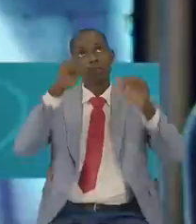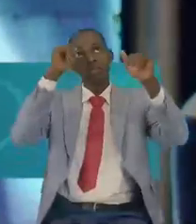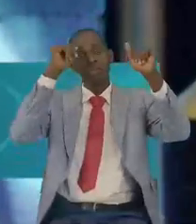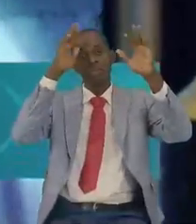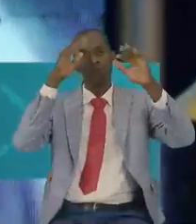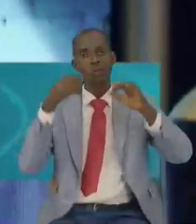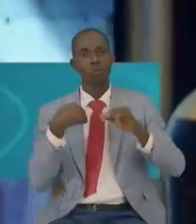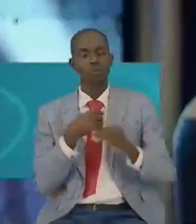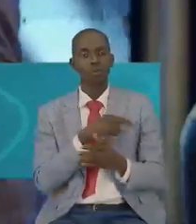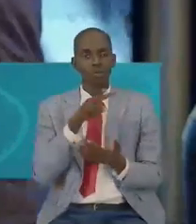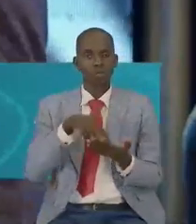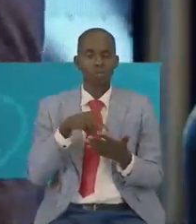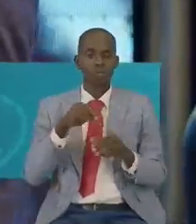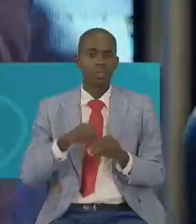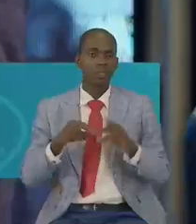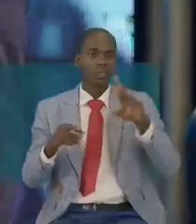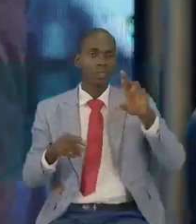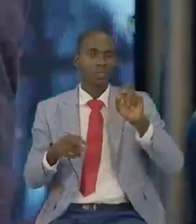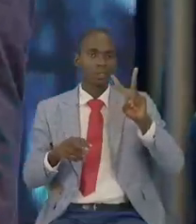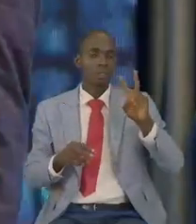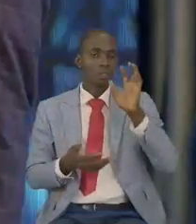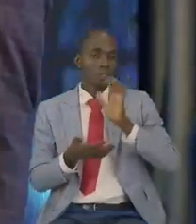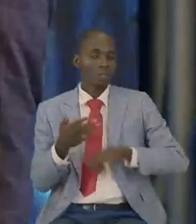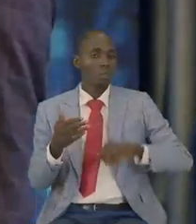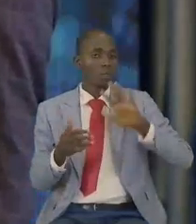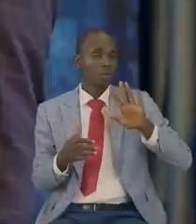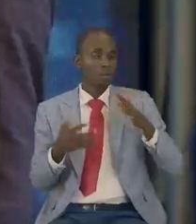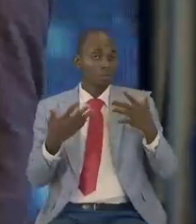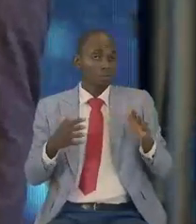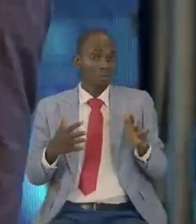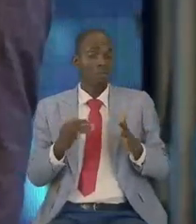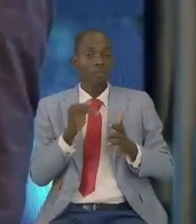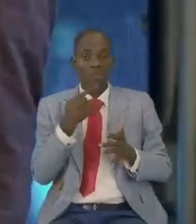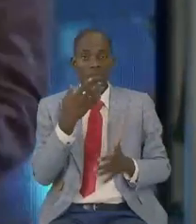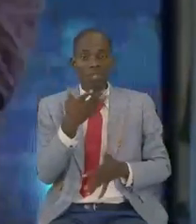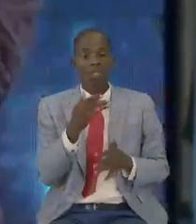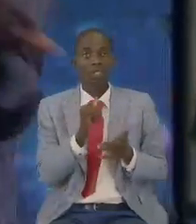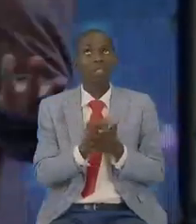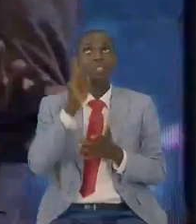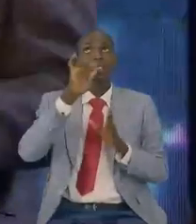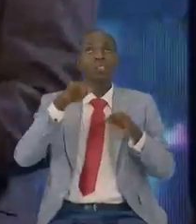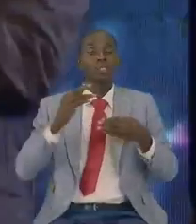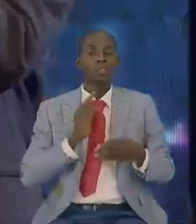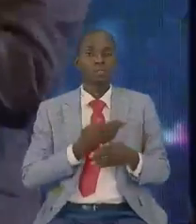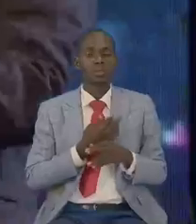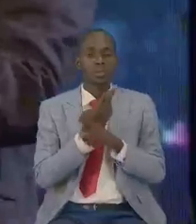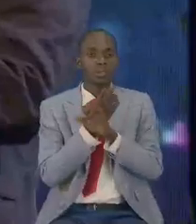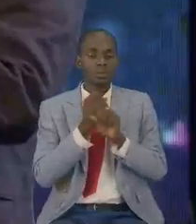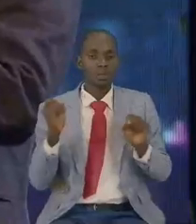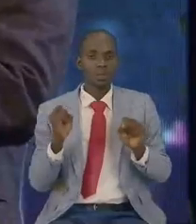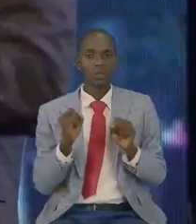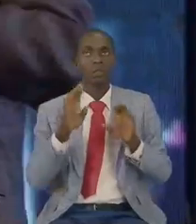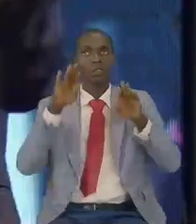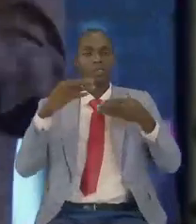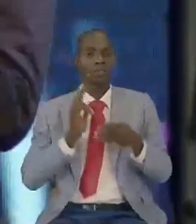Nous avons déjà lu Apocalypse chapitre 5 déjà, qui nous donne la rédemption, il nous donne le salut, il nous donne